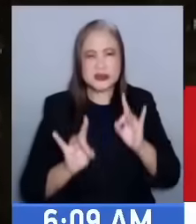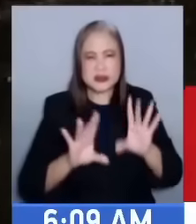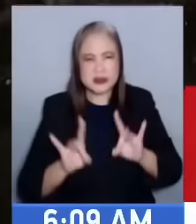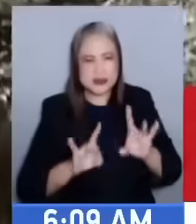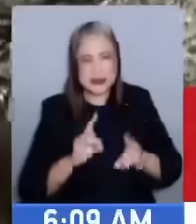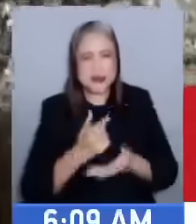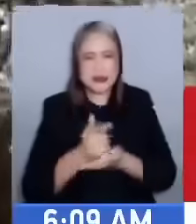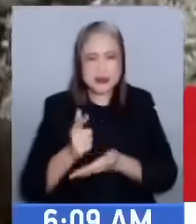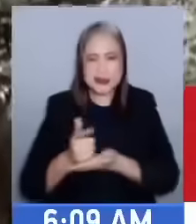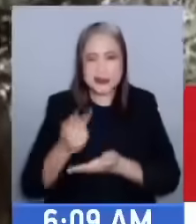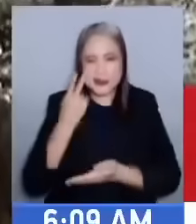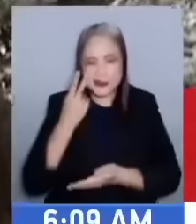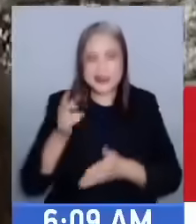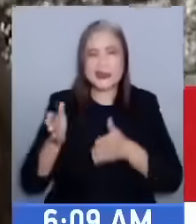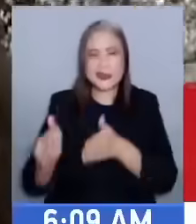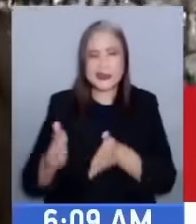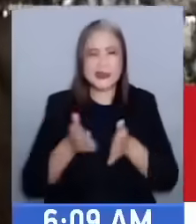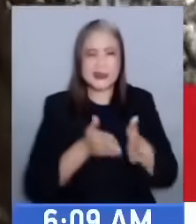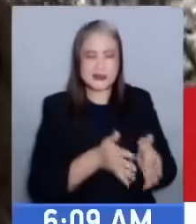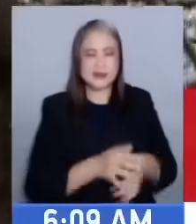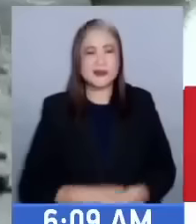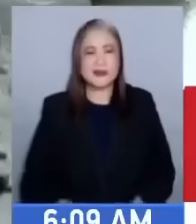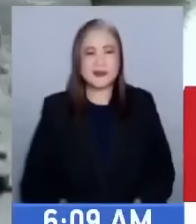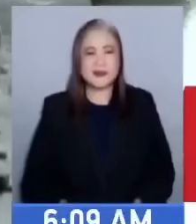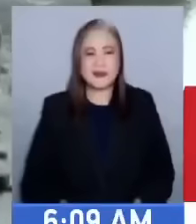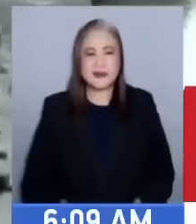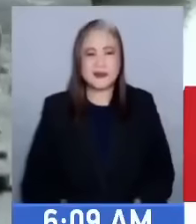Clara Street